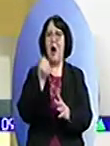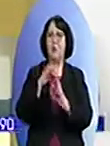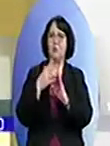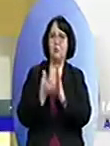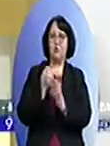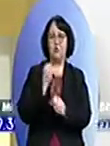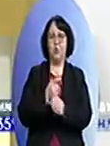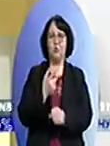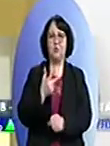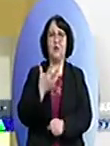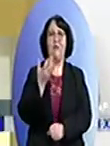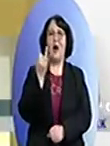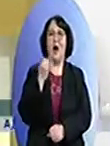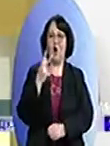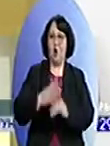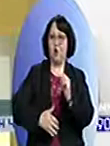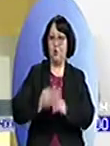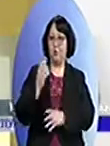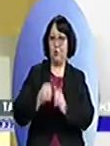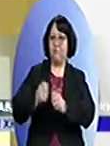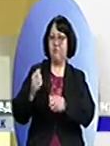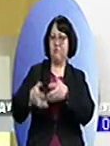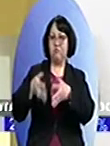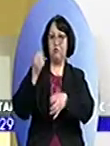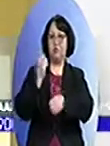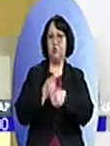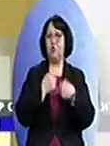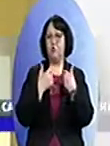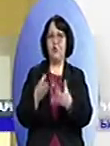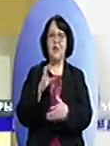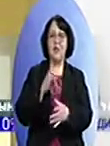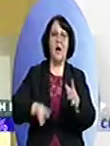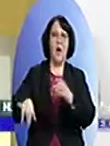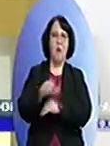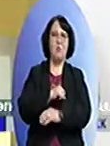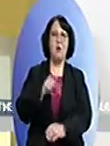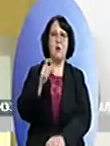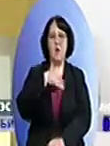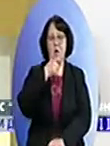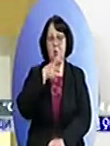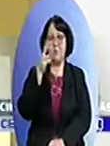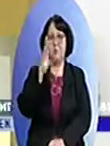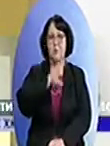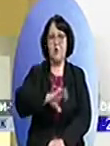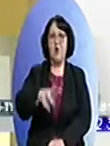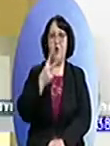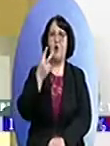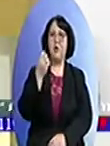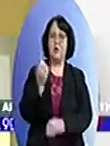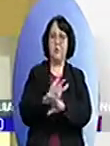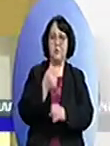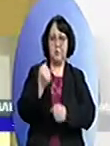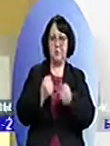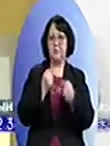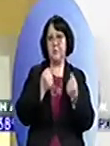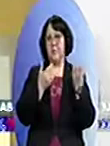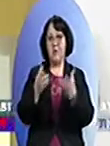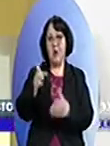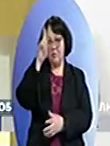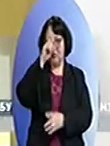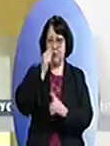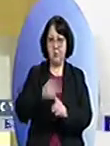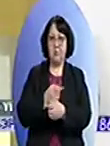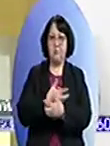35 айлын орон сууцны хотгон барьж өгсөн. Мөн Сэлэн аймгийн эрүүл мэндийн газарт 2 төрөл төсөлийн машин, эмнэлгийн зарим баган